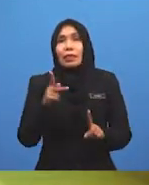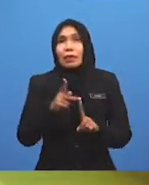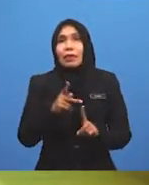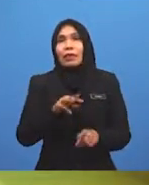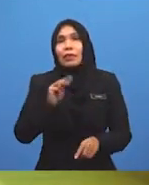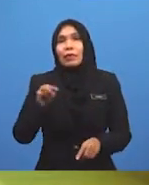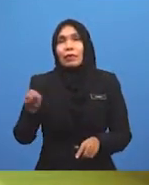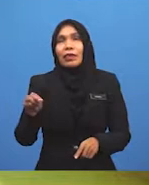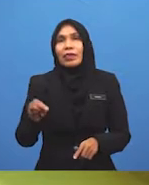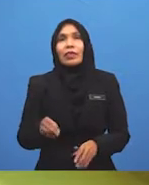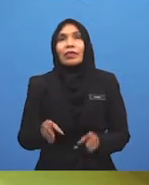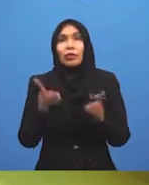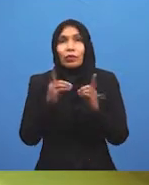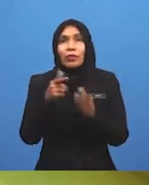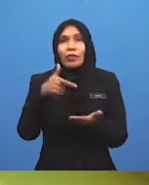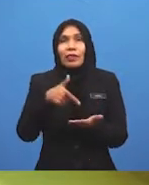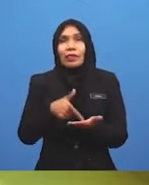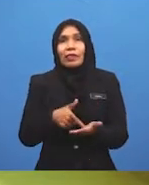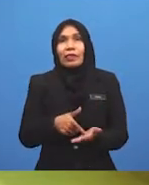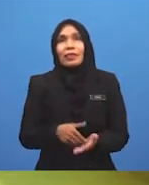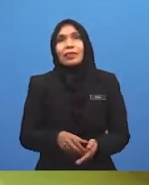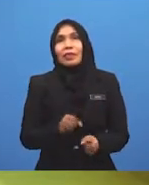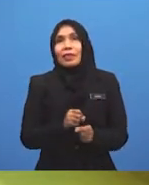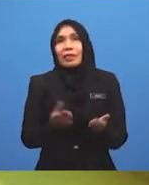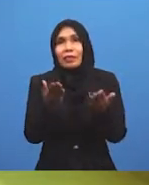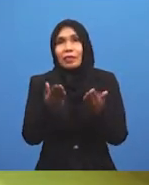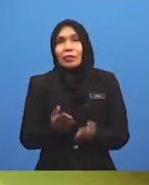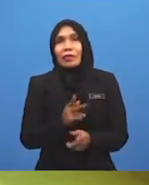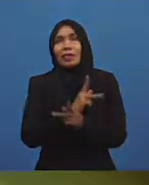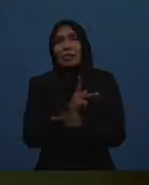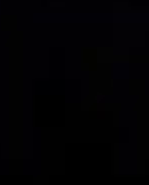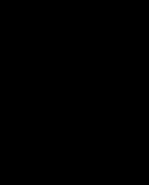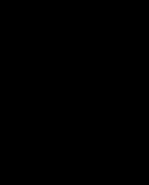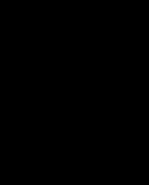sehingga akhir kelas. Jumpa lagi. Sekian, terima kasih. Selamat maju jaya.